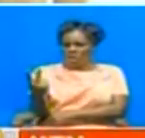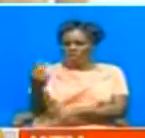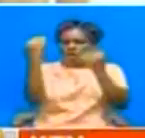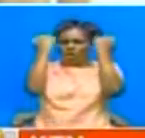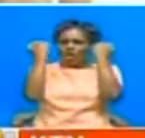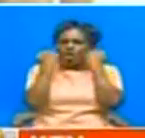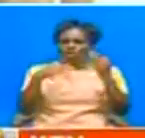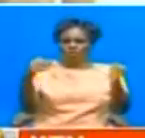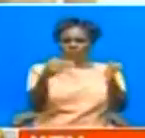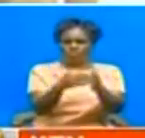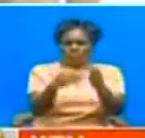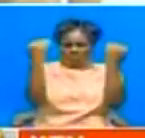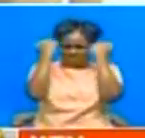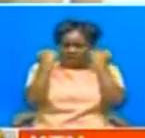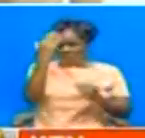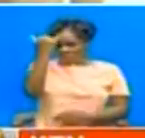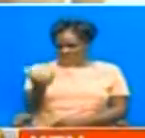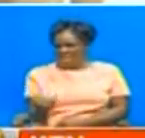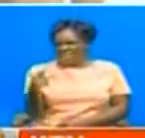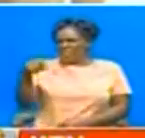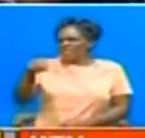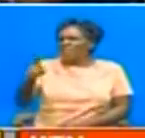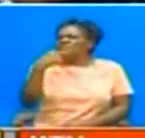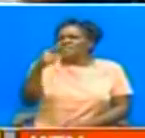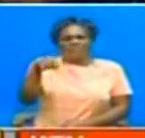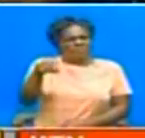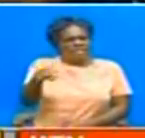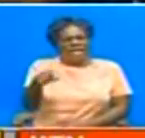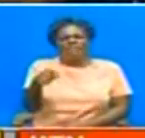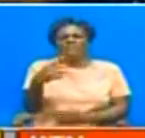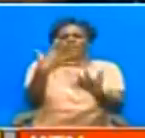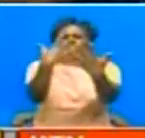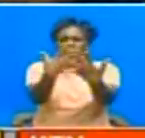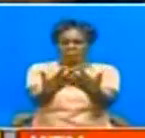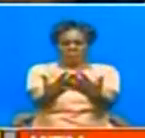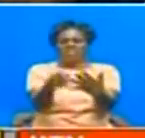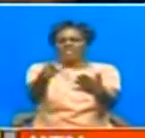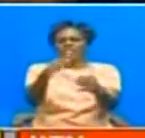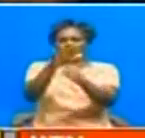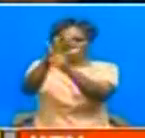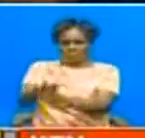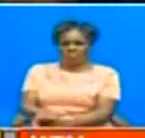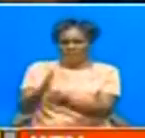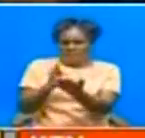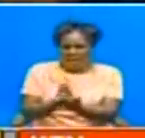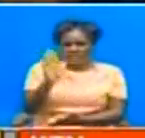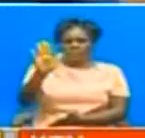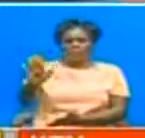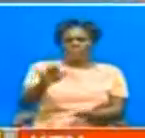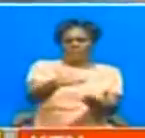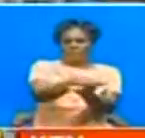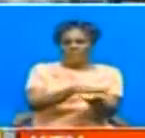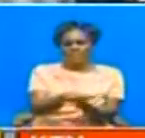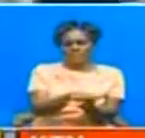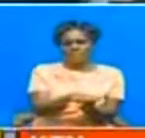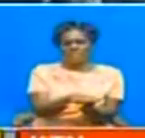mahakama kusimamisha kesi yao, kwani walidai hatua ya kukamatwa kwao ingekiuka haki yao ya kimsingi.